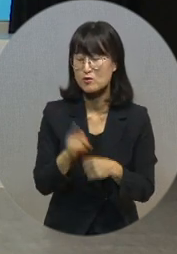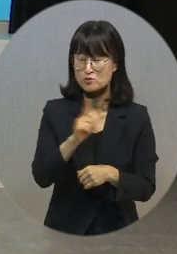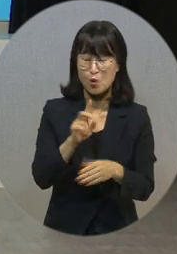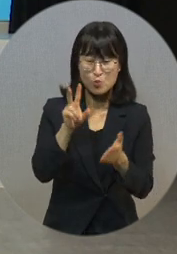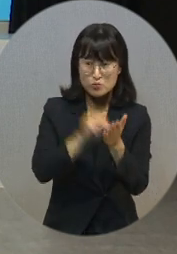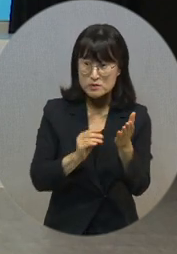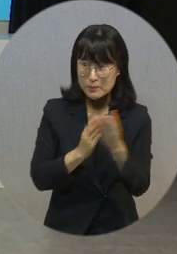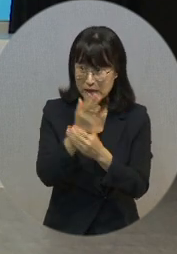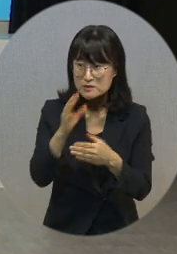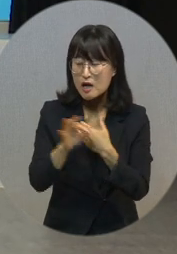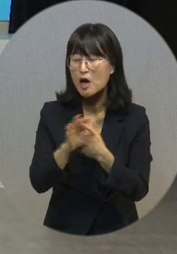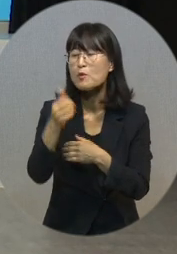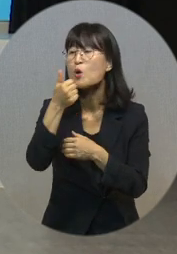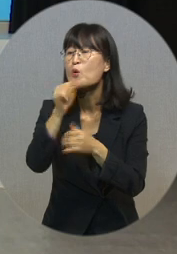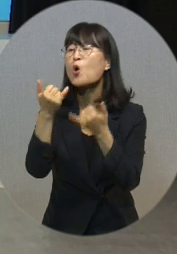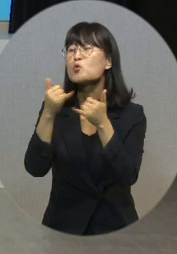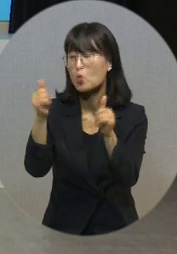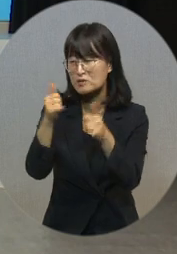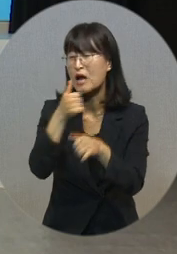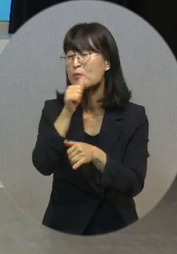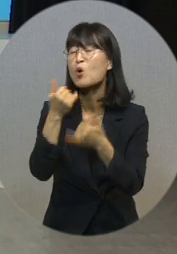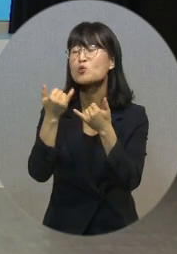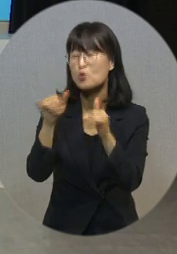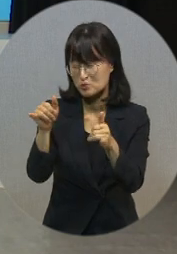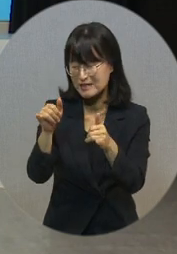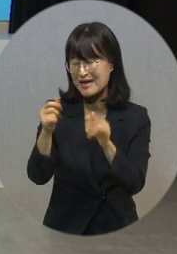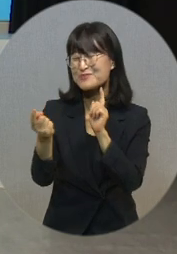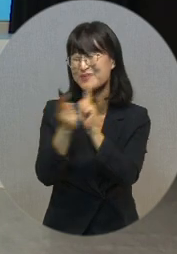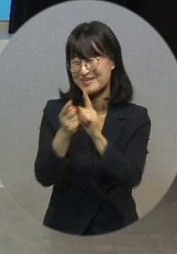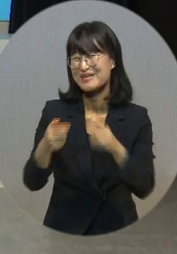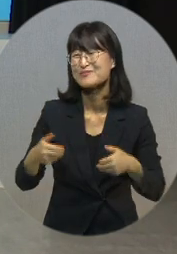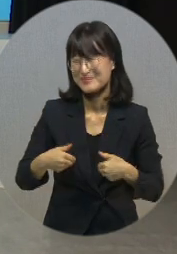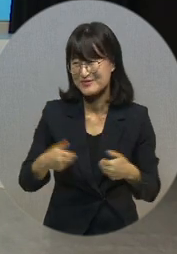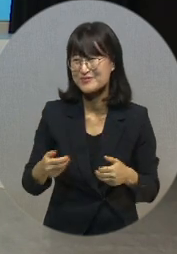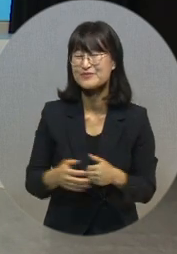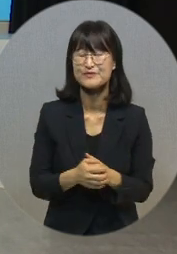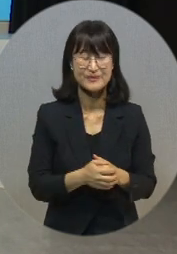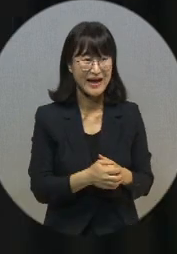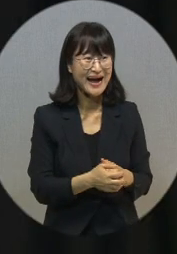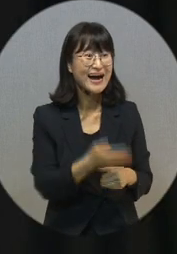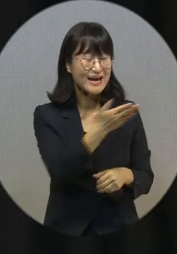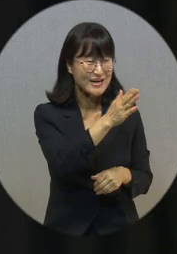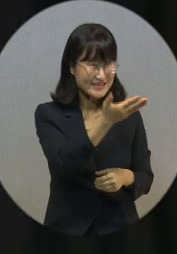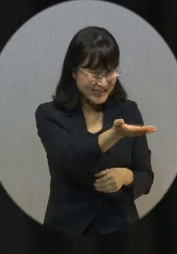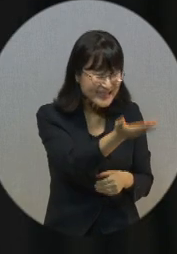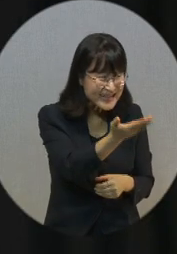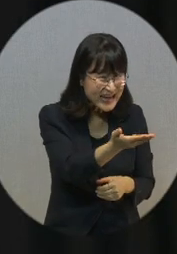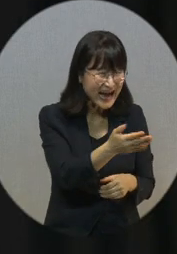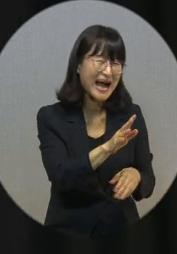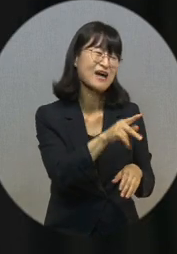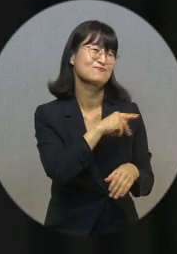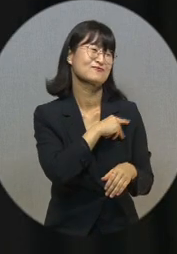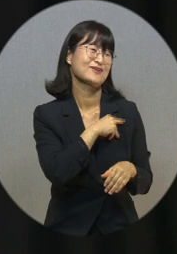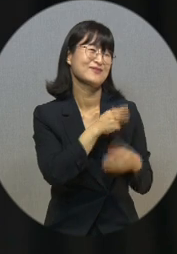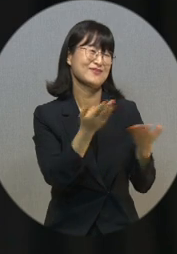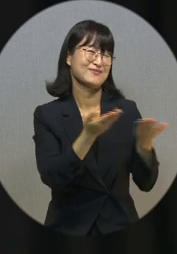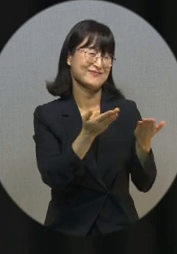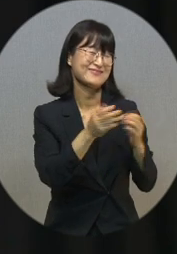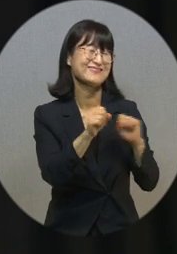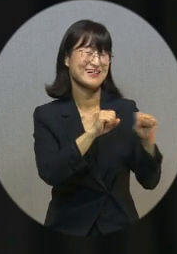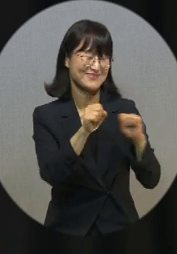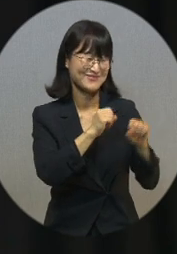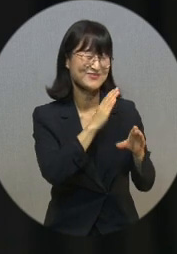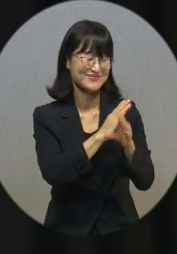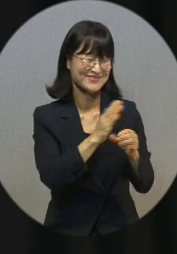찾아주셔야 됩니다. 최보윤 변호사님 찾아주면 돼. 아, 근데 지금 안 되지. 국회의원이시니까. 네, 이제는 이제 또 정치인으로서 네. 이제